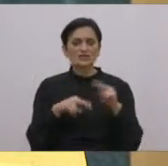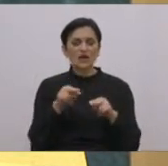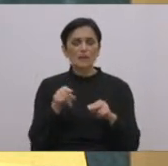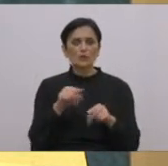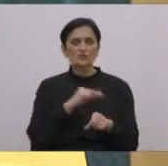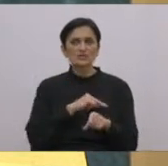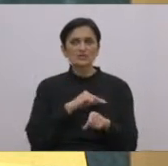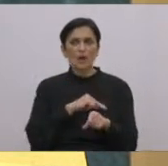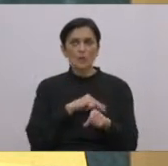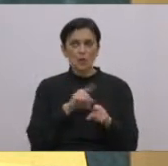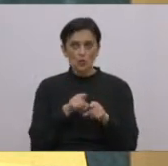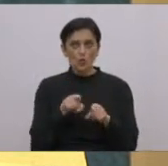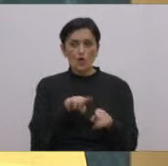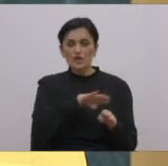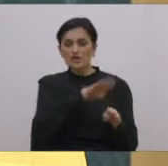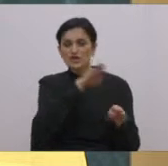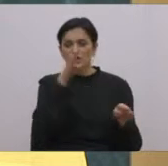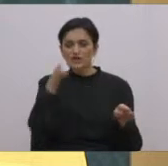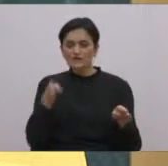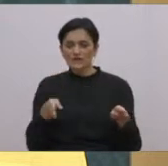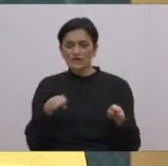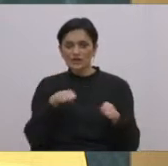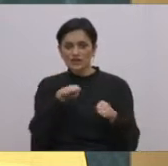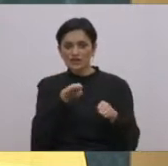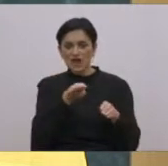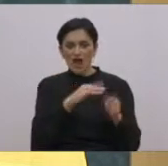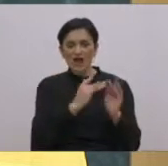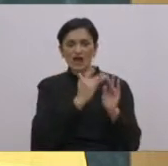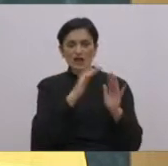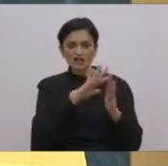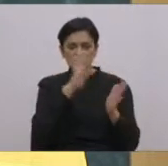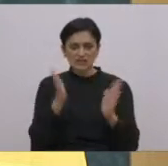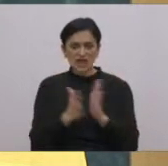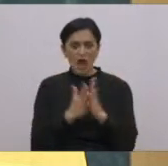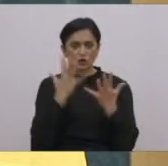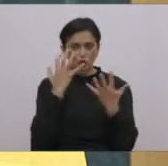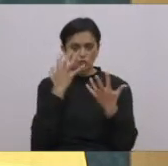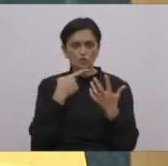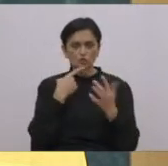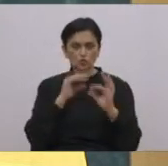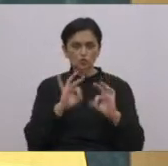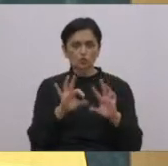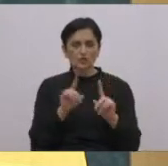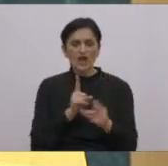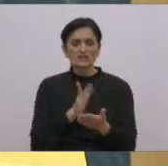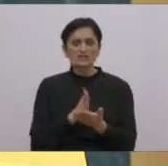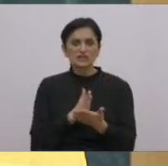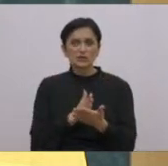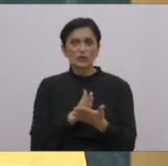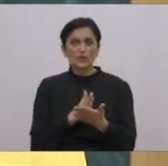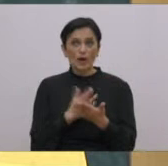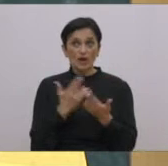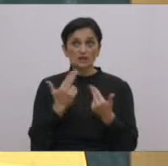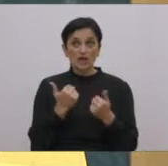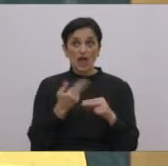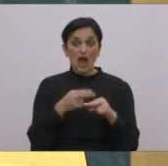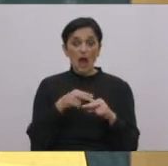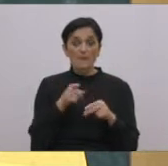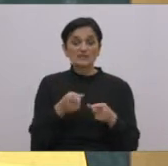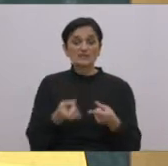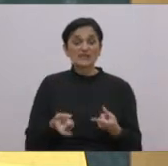სამუშაოები, აქაც გვირაბების და ხიდების მხრივ მოგახსენეთ საერთო სურათი რაც გვაქვს და ამაზე